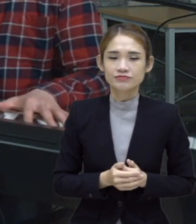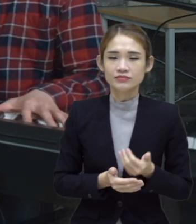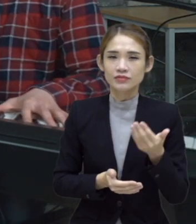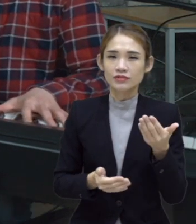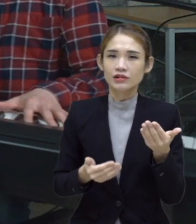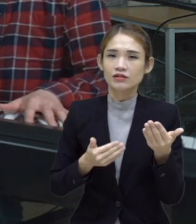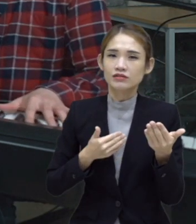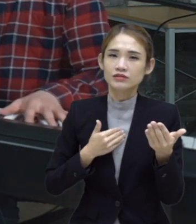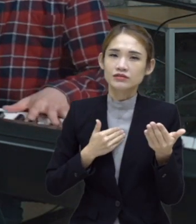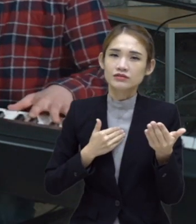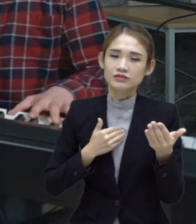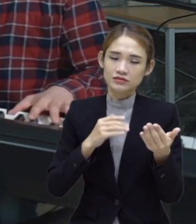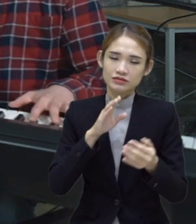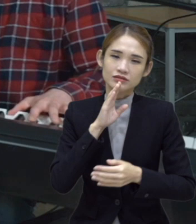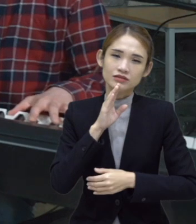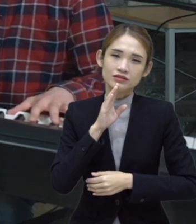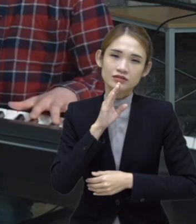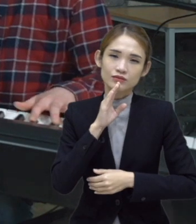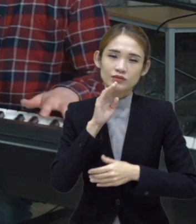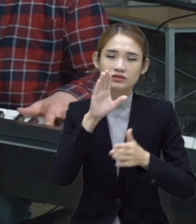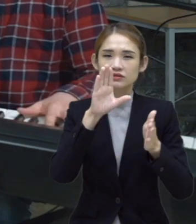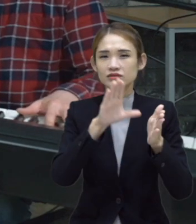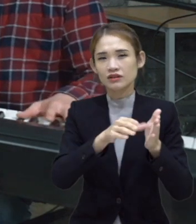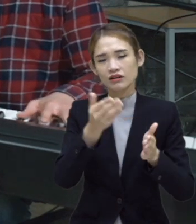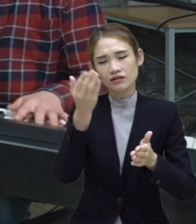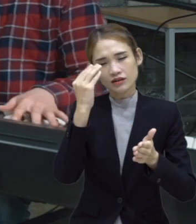너와 나 정말 그때는